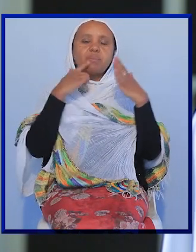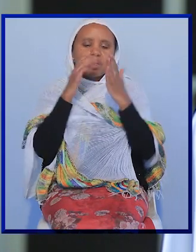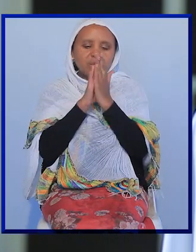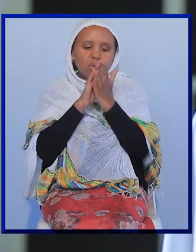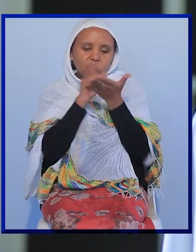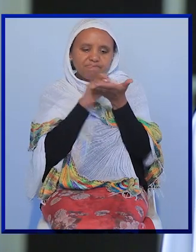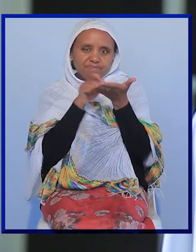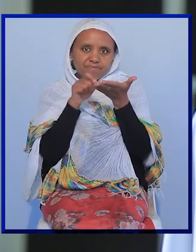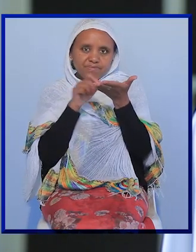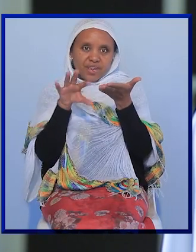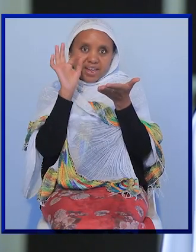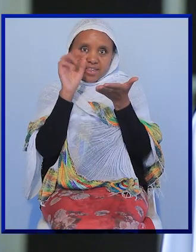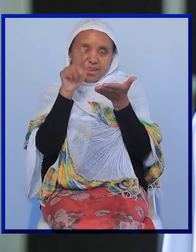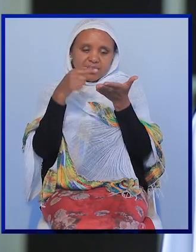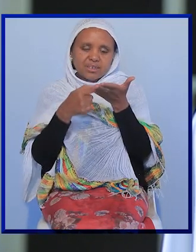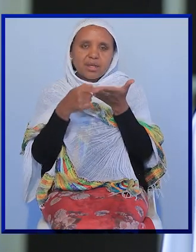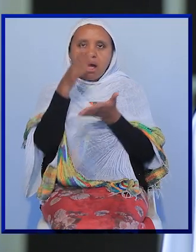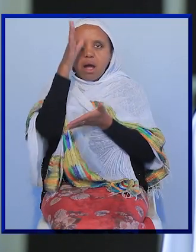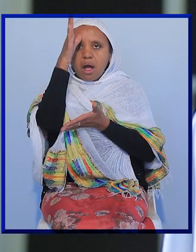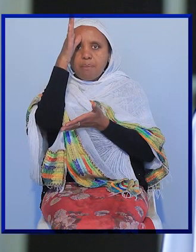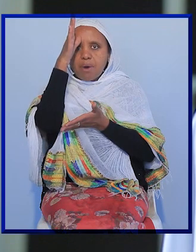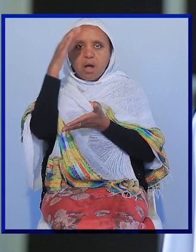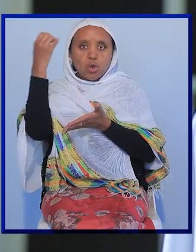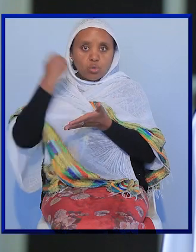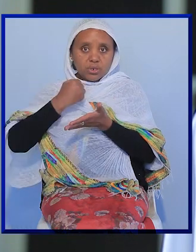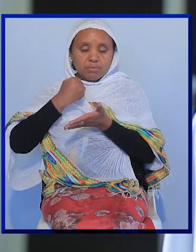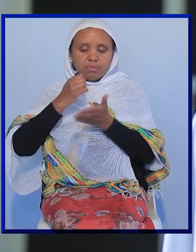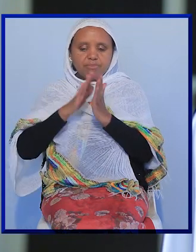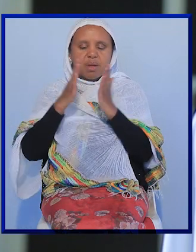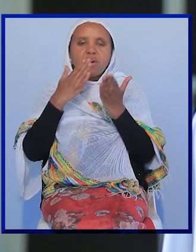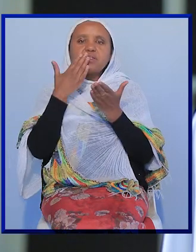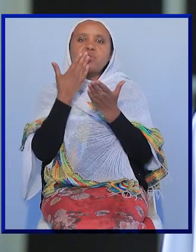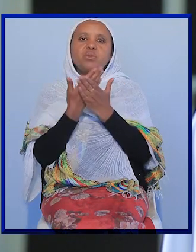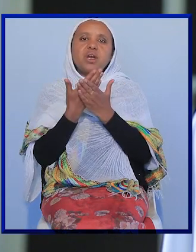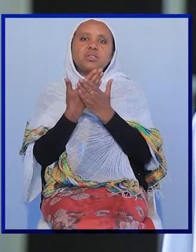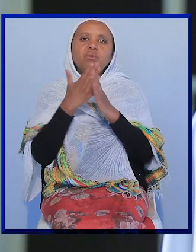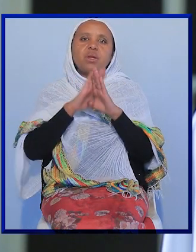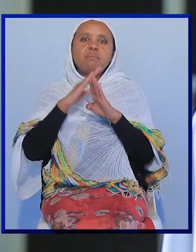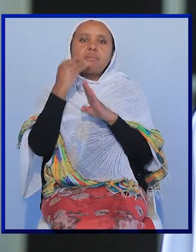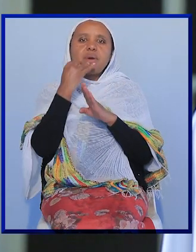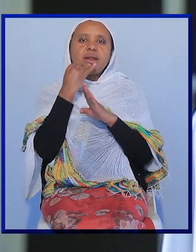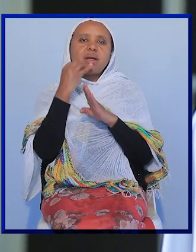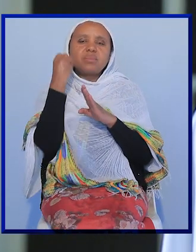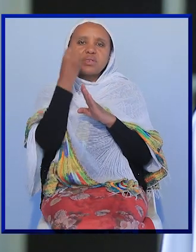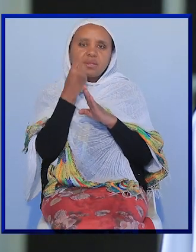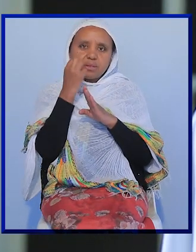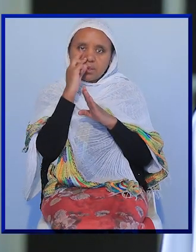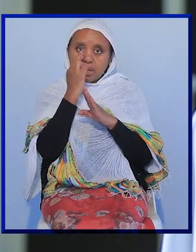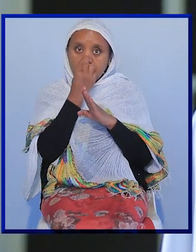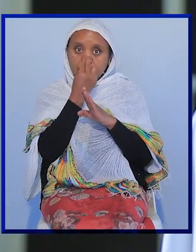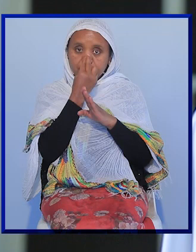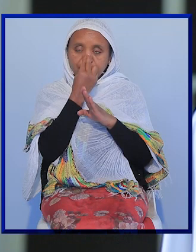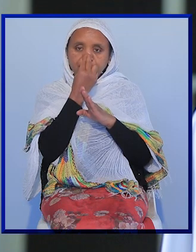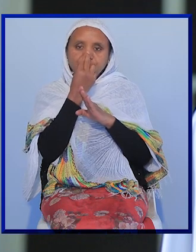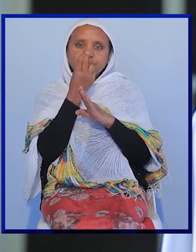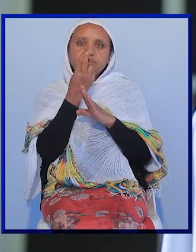ጸሎት ተጽፎ ተገኘ። ስለዚህ አባ ጊዮርጊስም በመጻፈው ዳሴው ላይ ማርያም ጽጌ ዘትምእዚ ምፈርከሊሳ